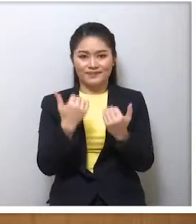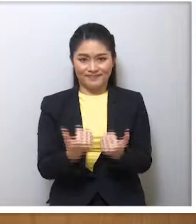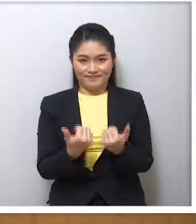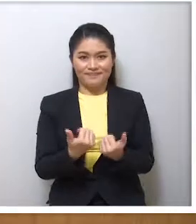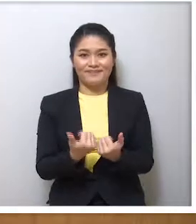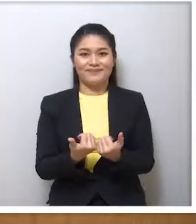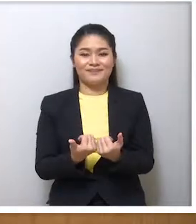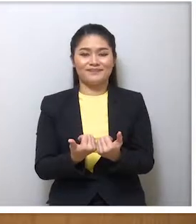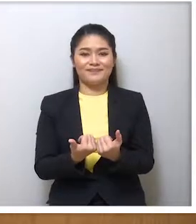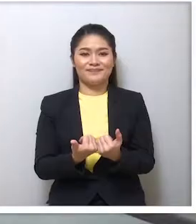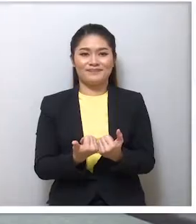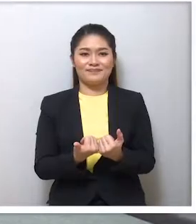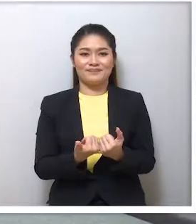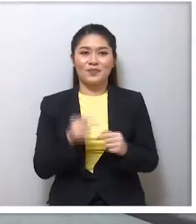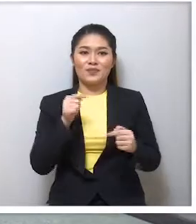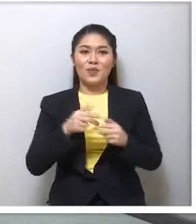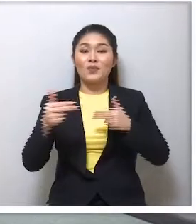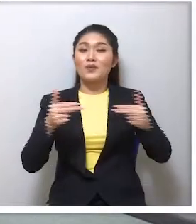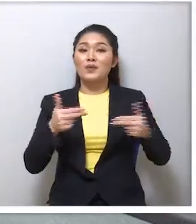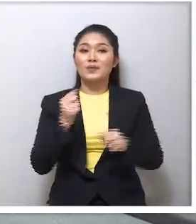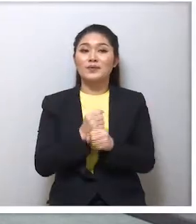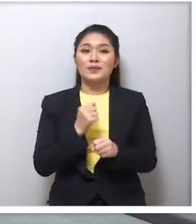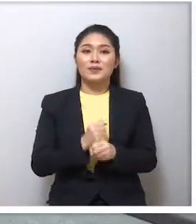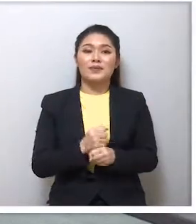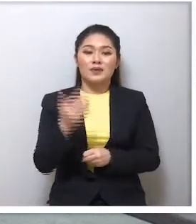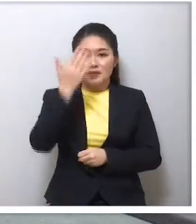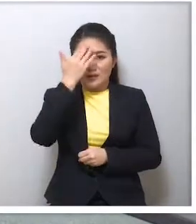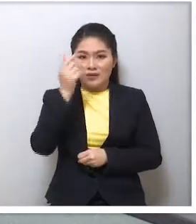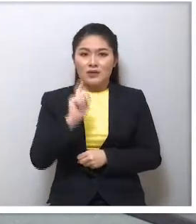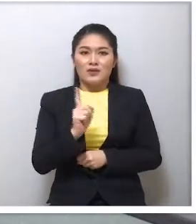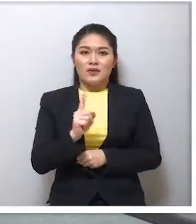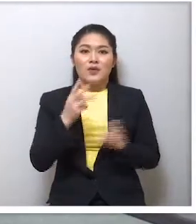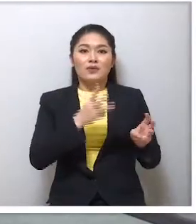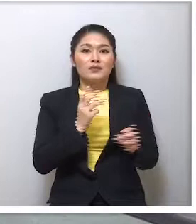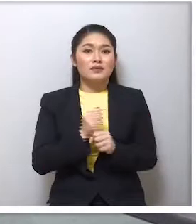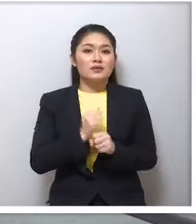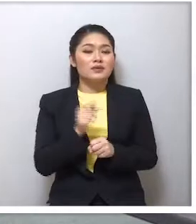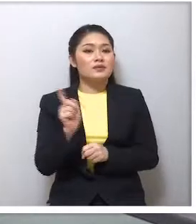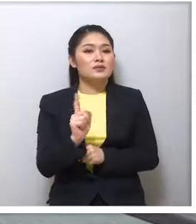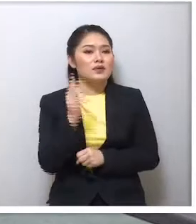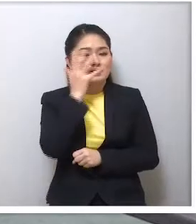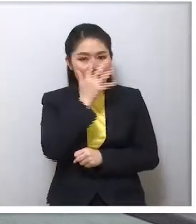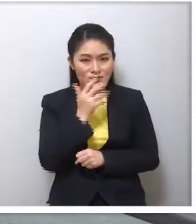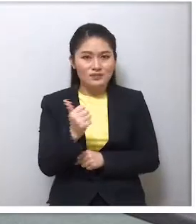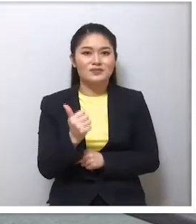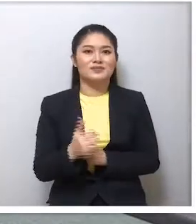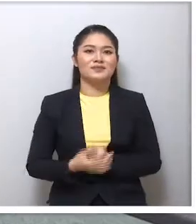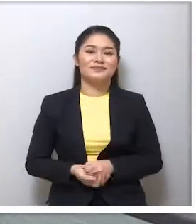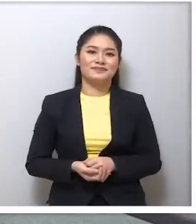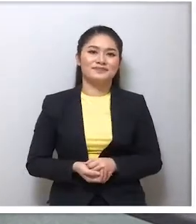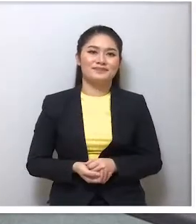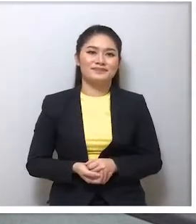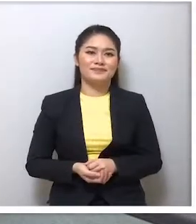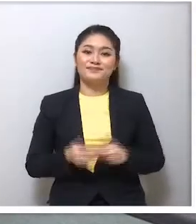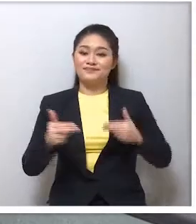ราจะจัดการกับมุมกล้องเพื่อให้การทำแอนิเมชันนั้นดูสวยงามมากขึ้นนะครับ